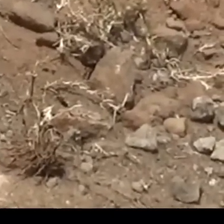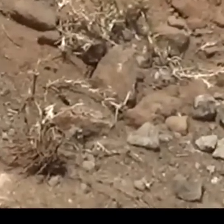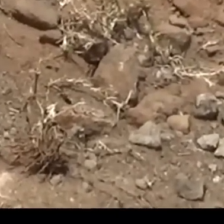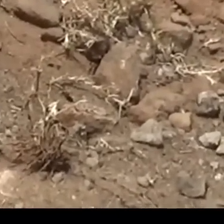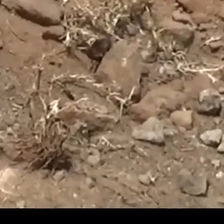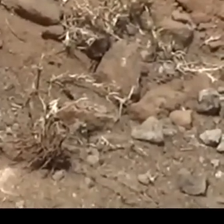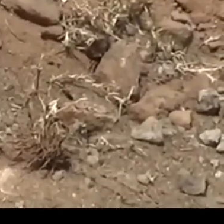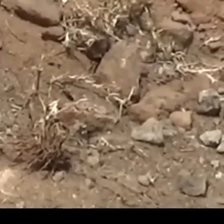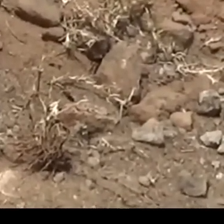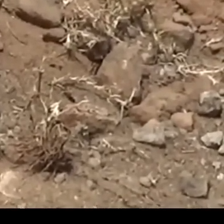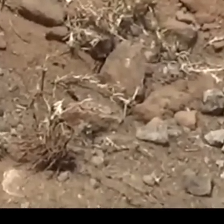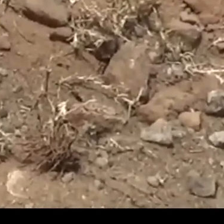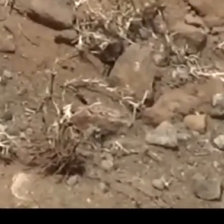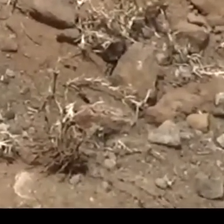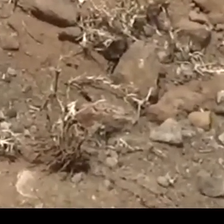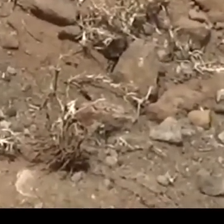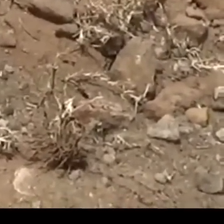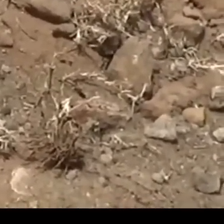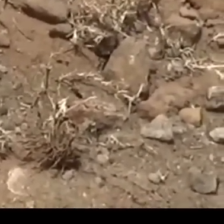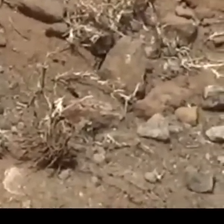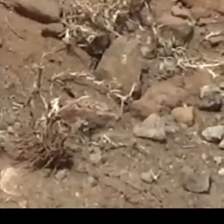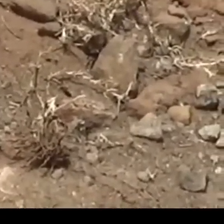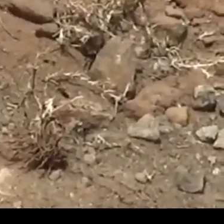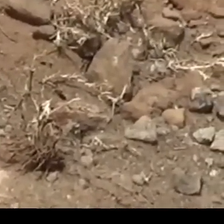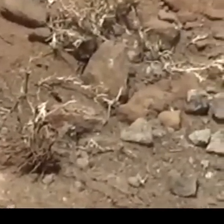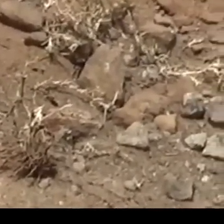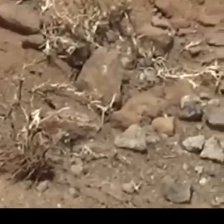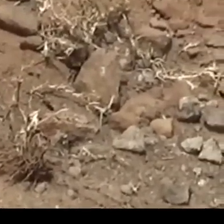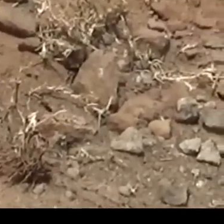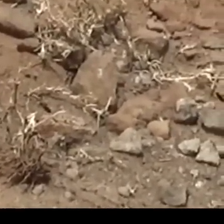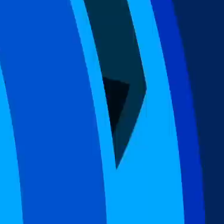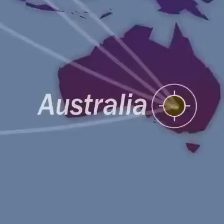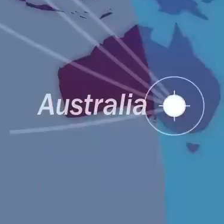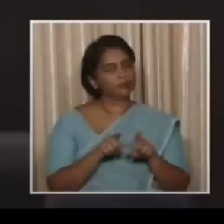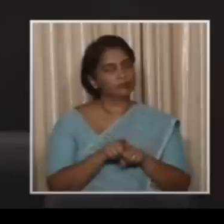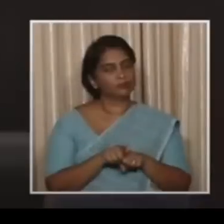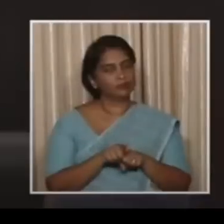தொடர்பாக மேலதிக விசாரணைகளை களுவாஞ்சிக்குடி போலீசார் முன்னெடுத்து வருகின்றனர்.